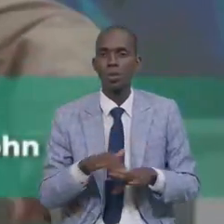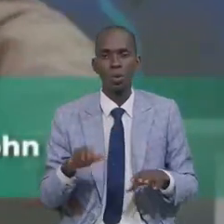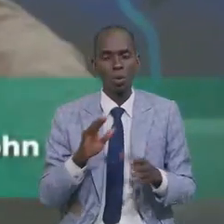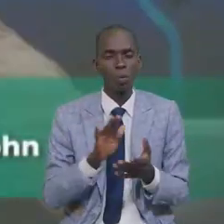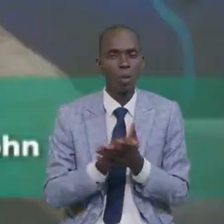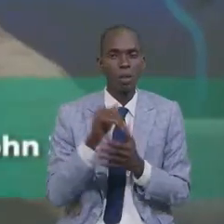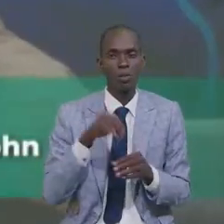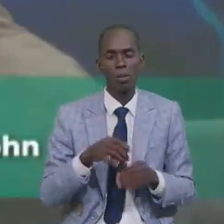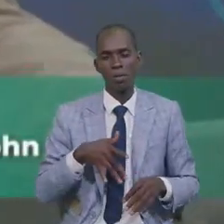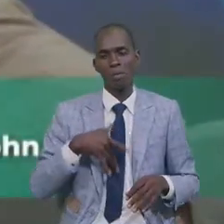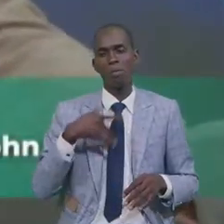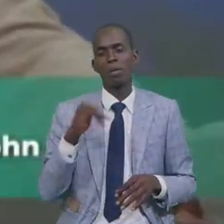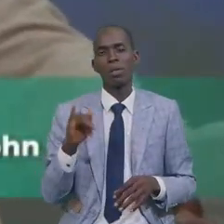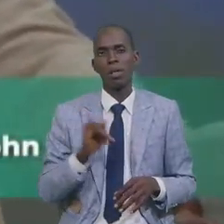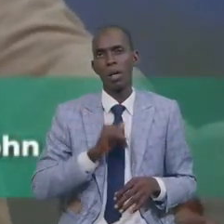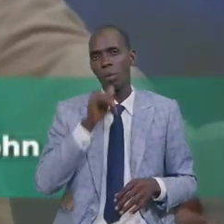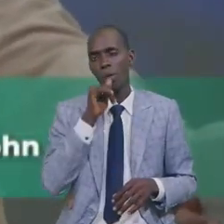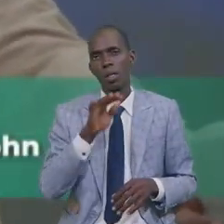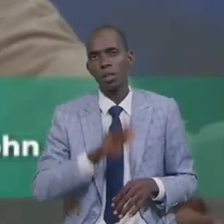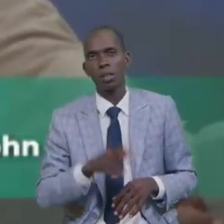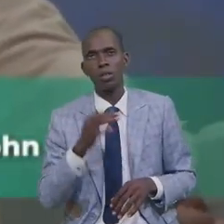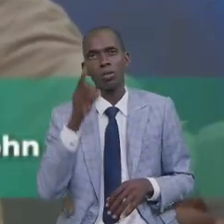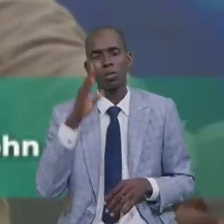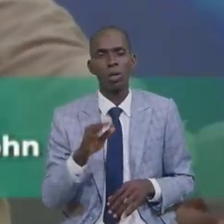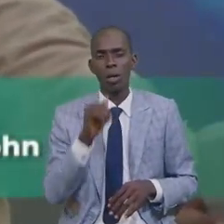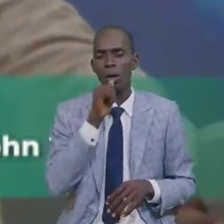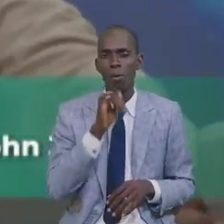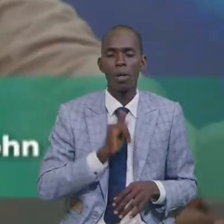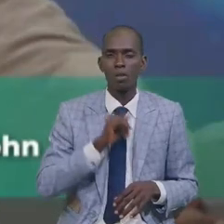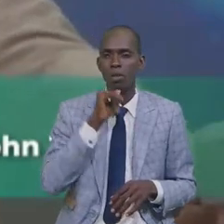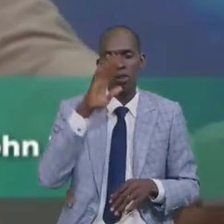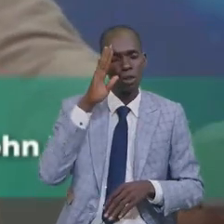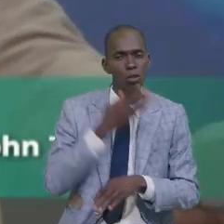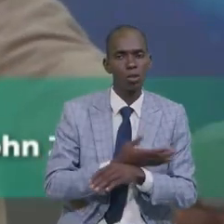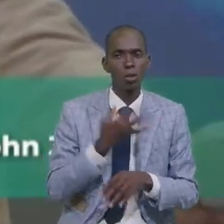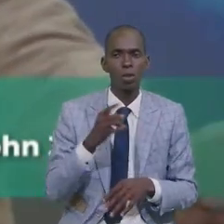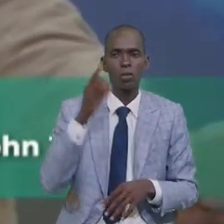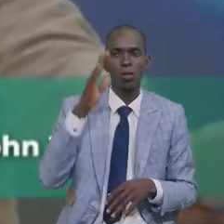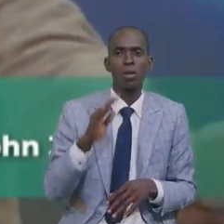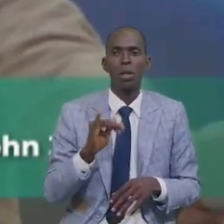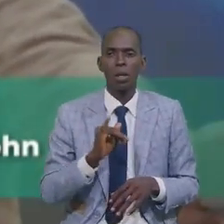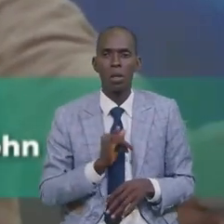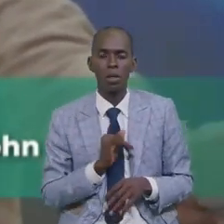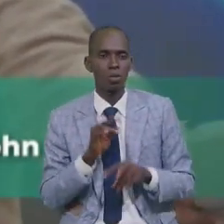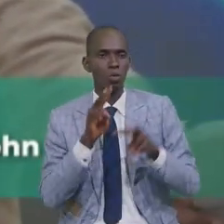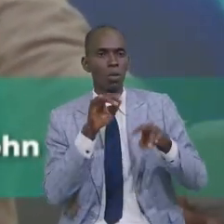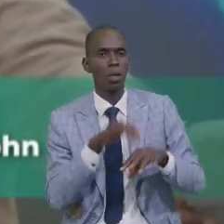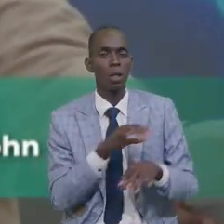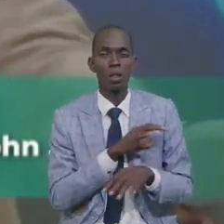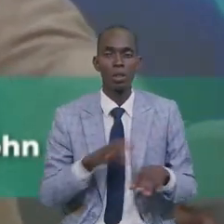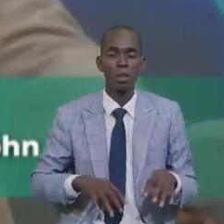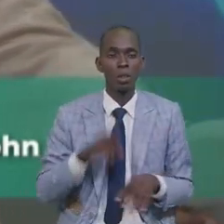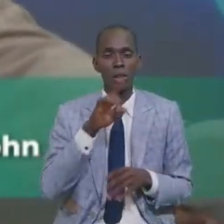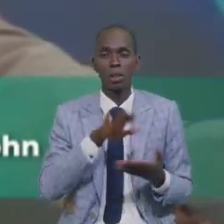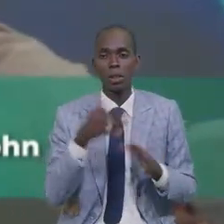nous ne croyons pas en notre sentiment. Est-ce que je suis enfant de Dieu? Est-ce que je regarde mes sentiments? Non, je regarde Christ. Il est